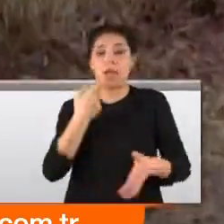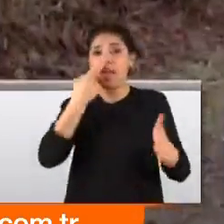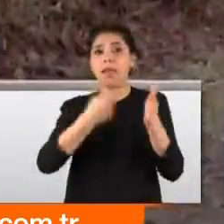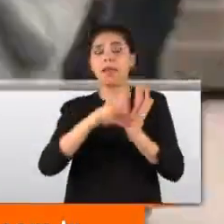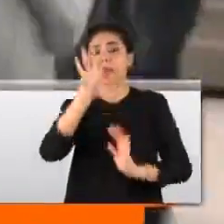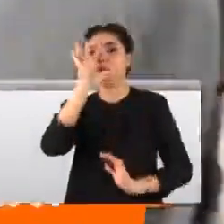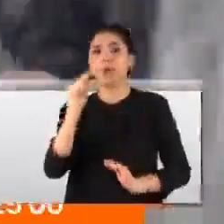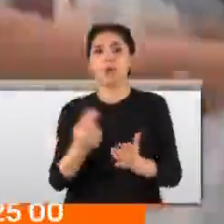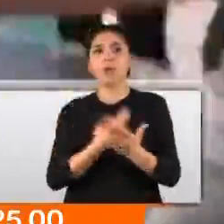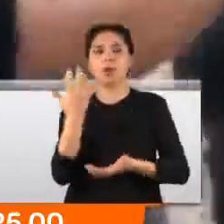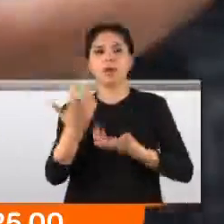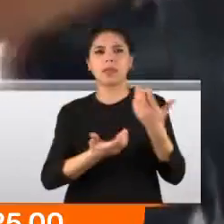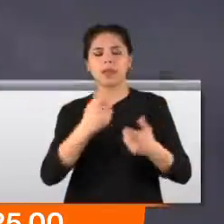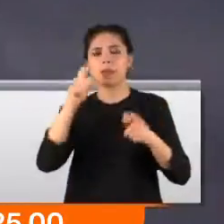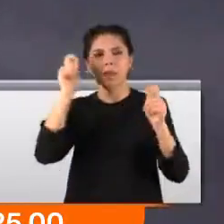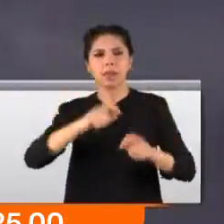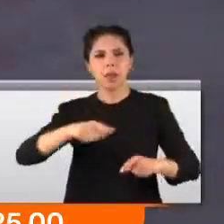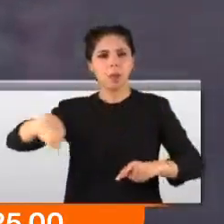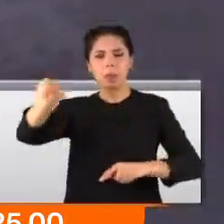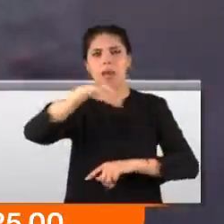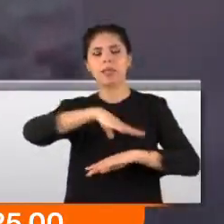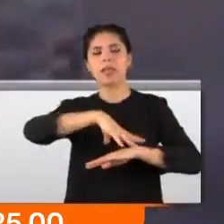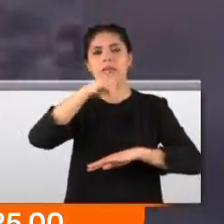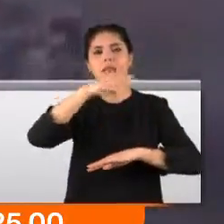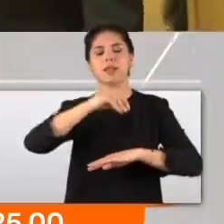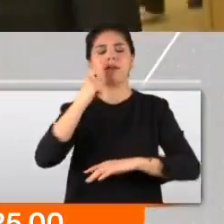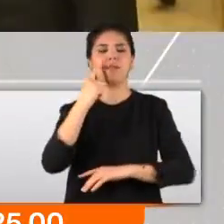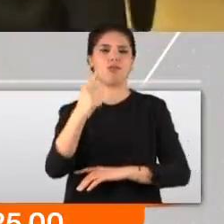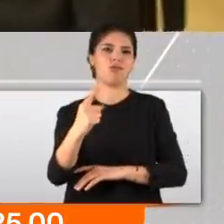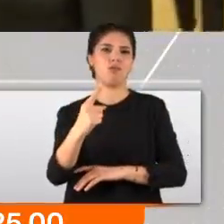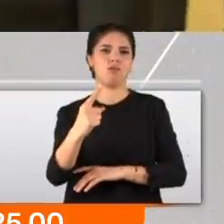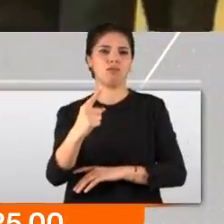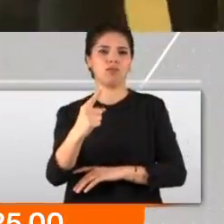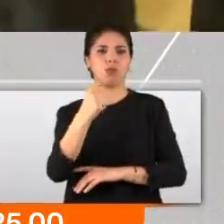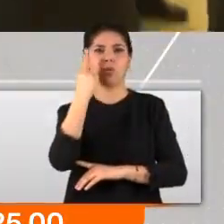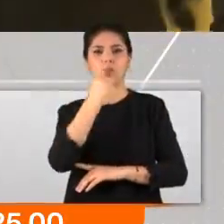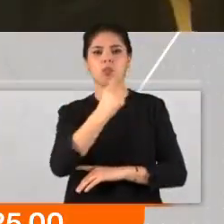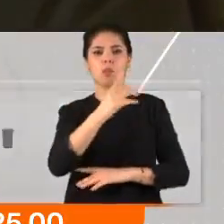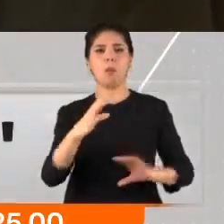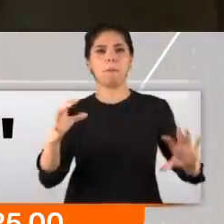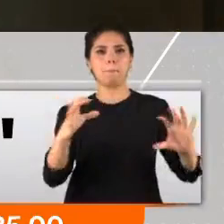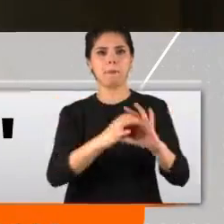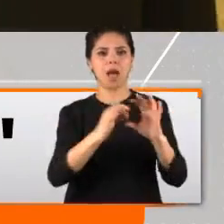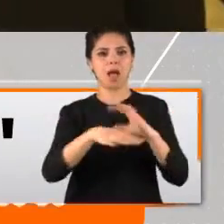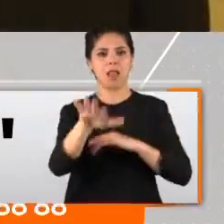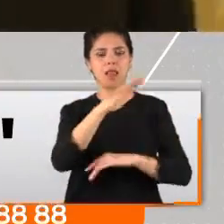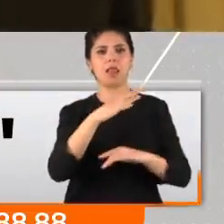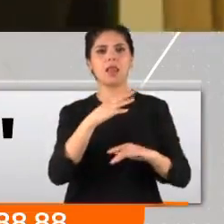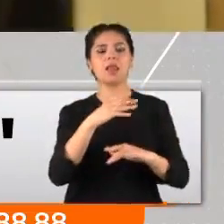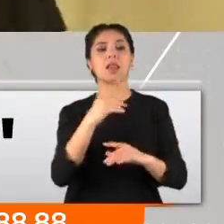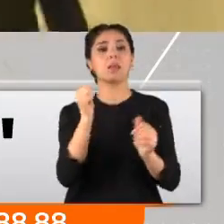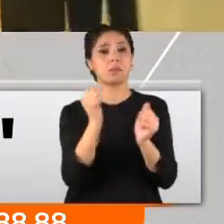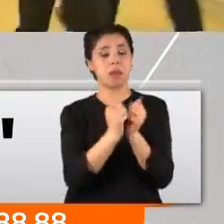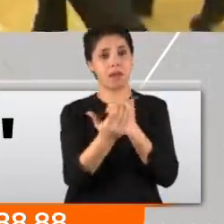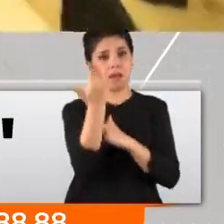Hedefinde Kur'an-ı Kerim'in yakılmasına göz yuman İsveç makamları vardı. Viking uzantıları ardına efendilerini alsa